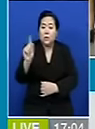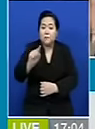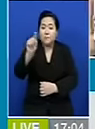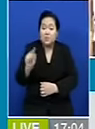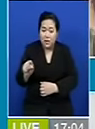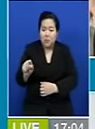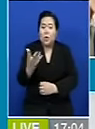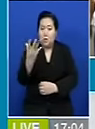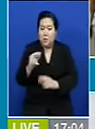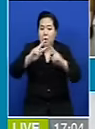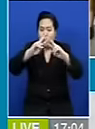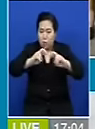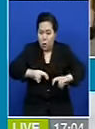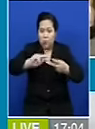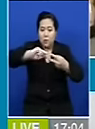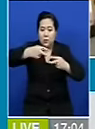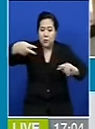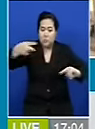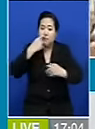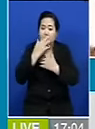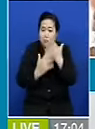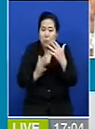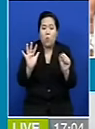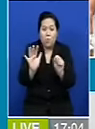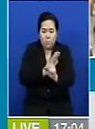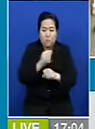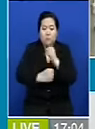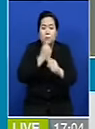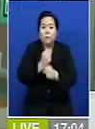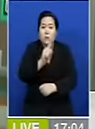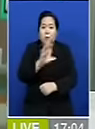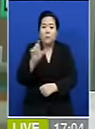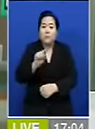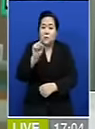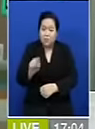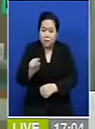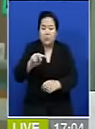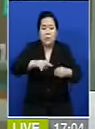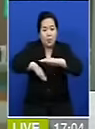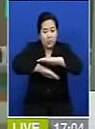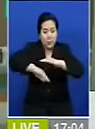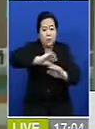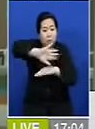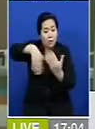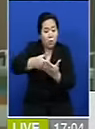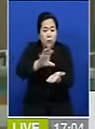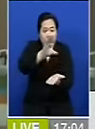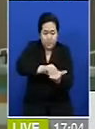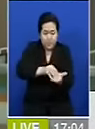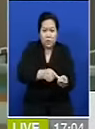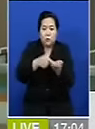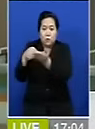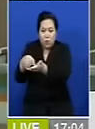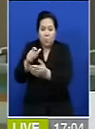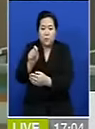การตรวจ DNA ให้ครบถ้วนสมบูรณ์ 100% ก่อนแล้วจะรวบรวมพยานหลักฐานทั้งหมดส่งอัยการภายในเดือนกรกฎาคม